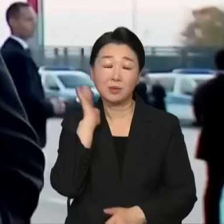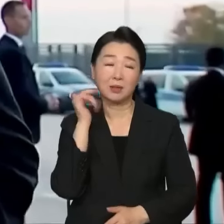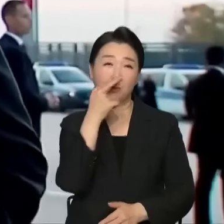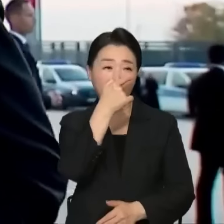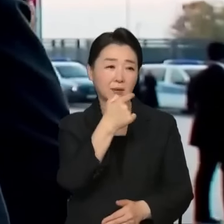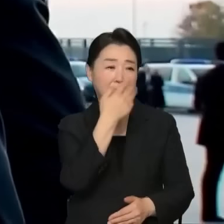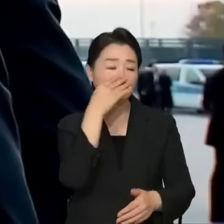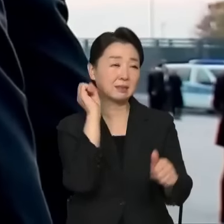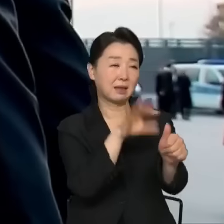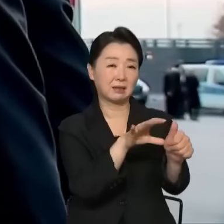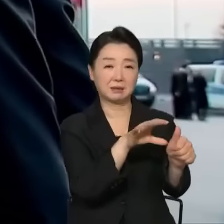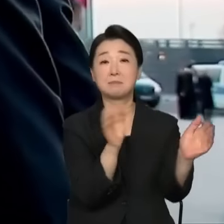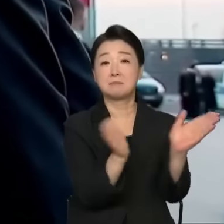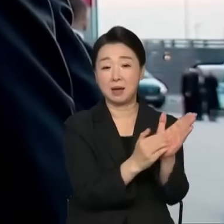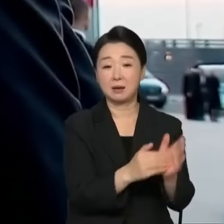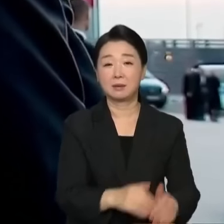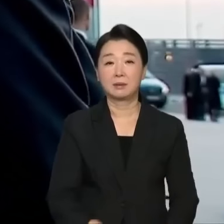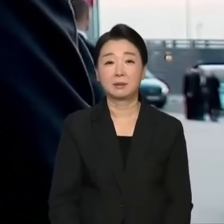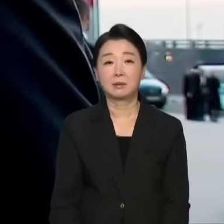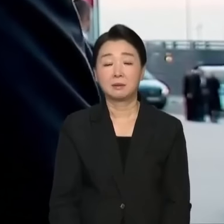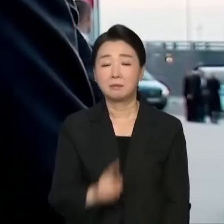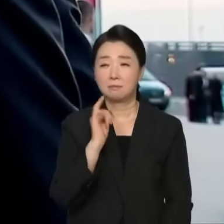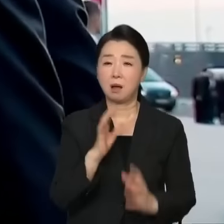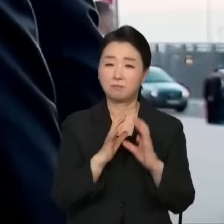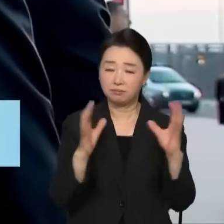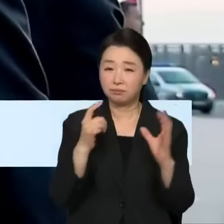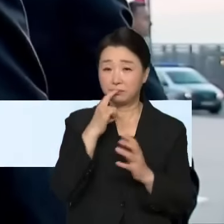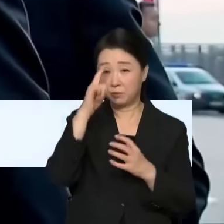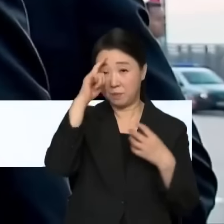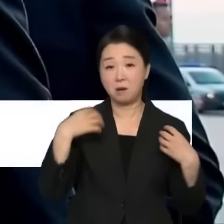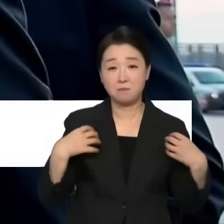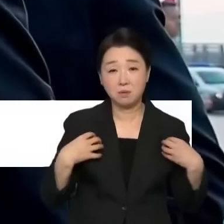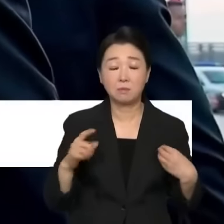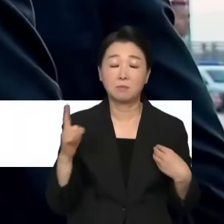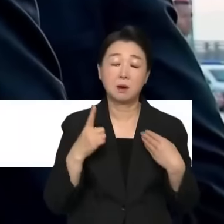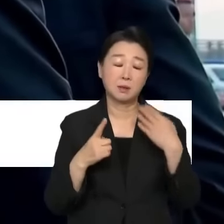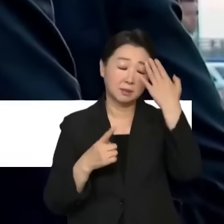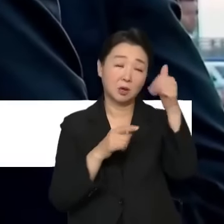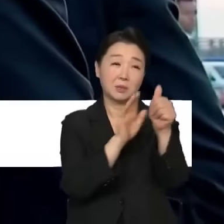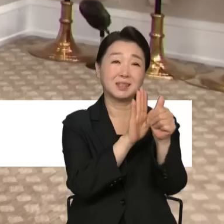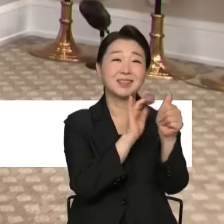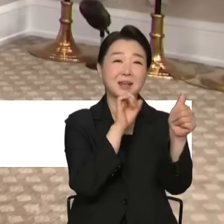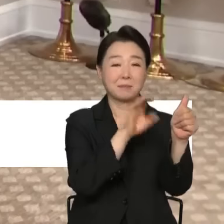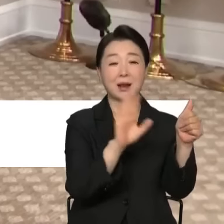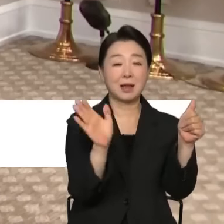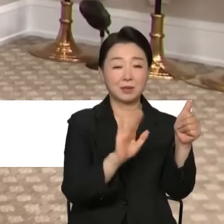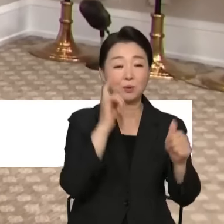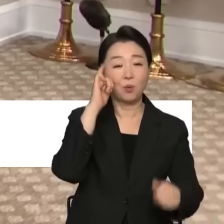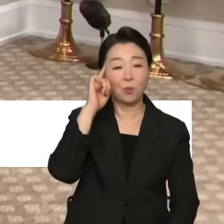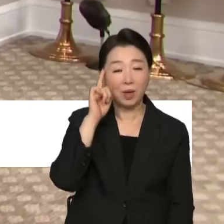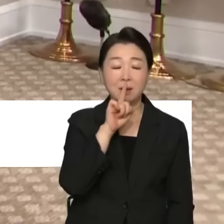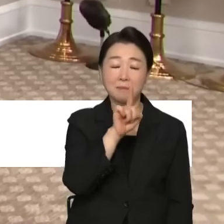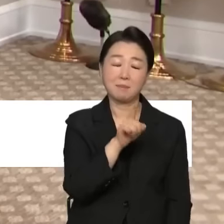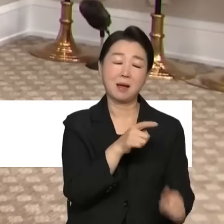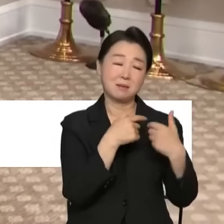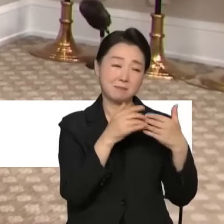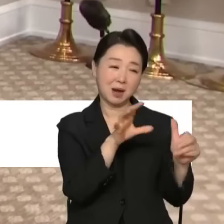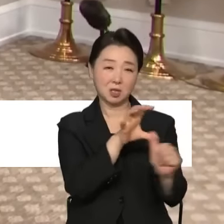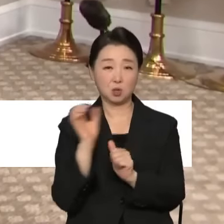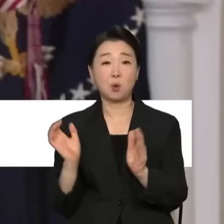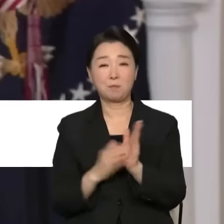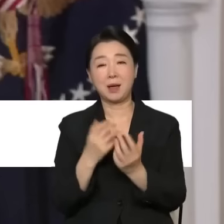지칭하는 발언이 나온 겁니다. 논란이 커지자 백악관은 트럼프 지지자를 지칭한 게 아니라 해당 막말을 인용한 것일